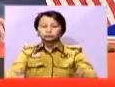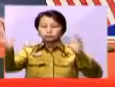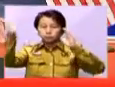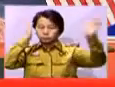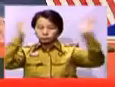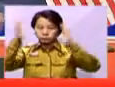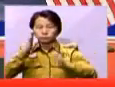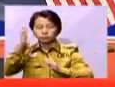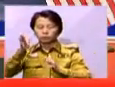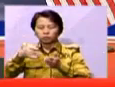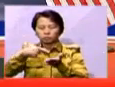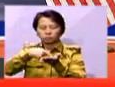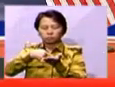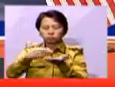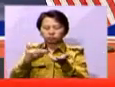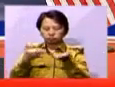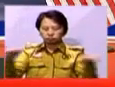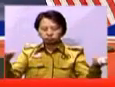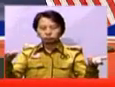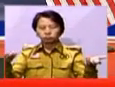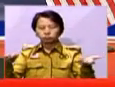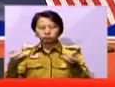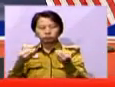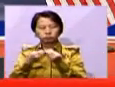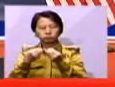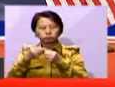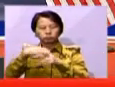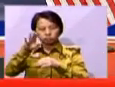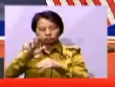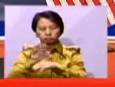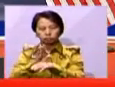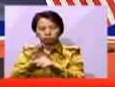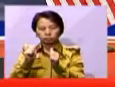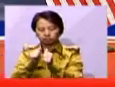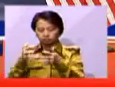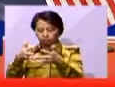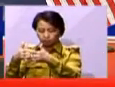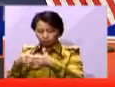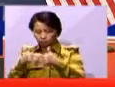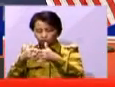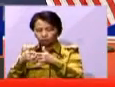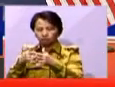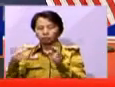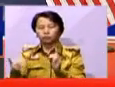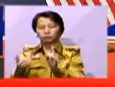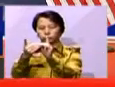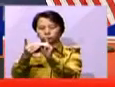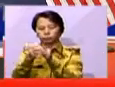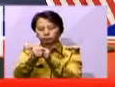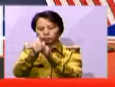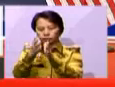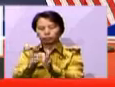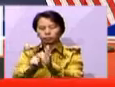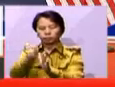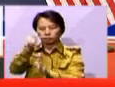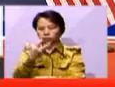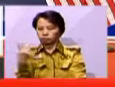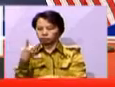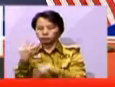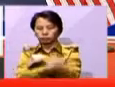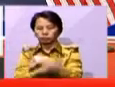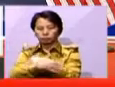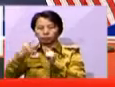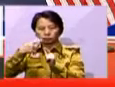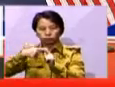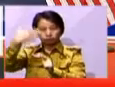Malaysia akan menjelaskan jurang perbezaan angka lebihan dagangan dengan Amerika Syarikat pada pertemuan pemimpin tertinggi kedua-dua negara